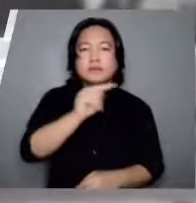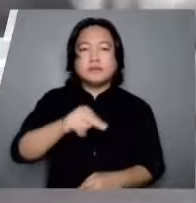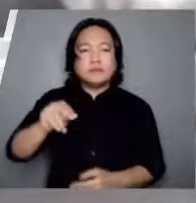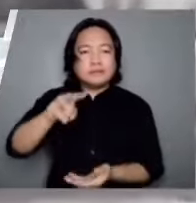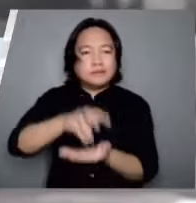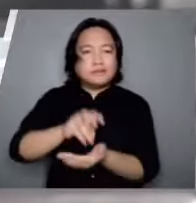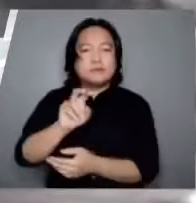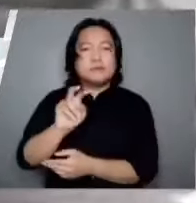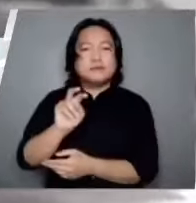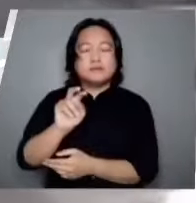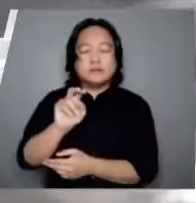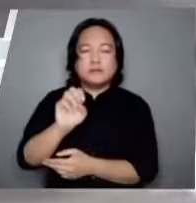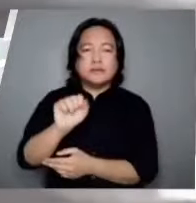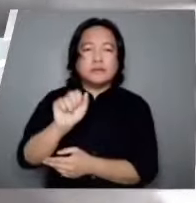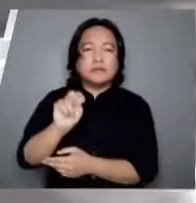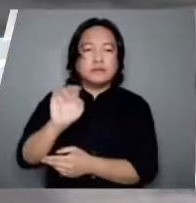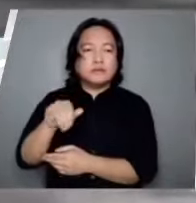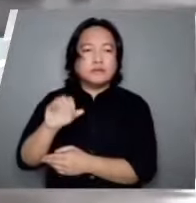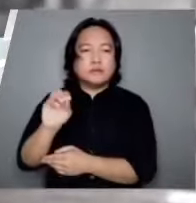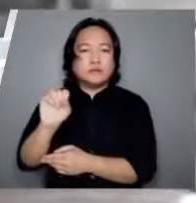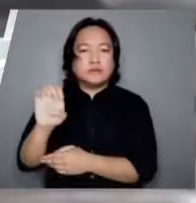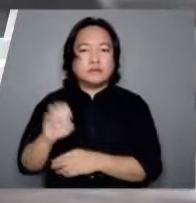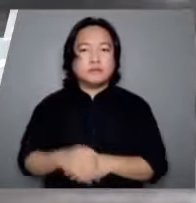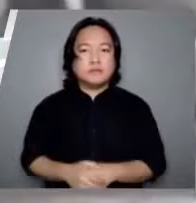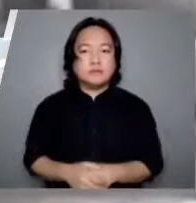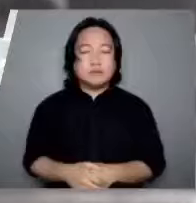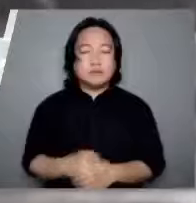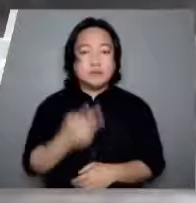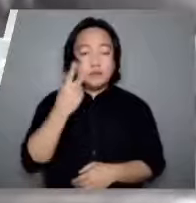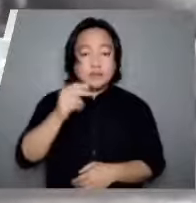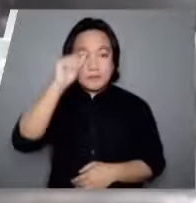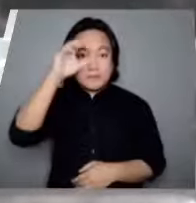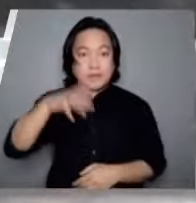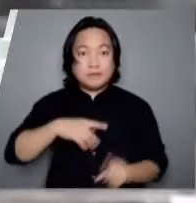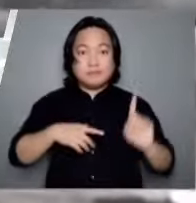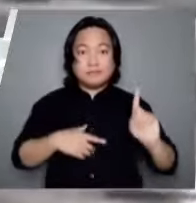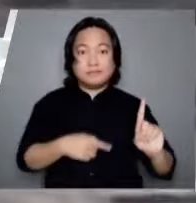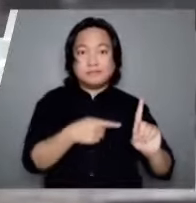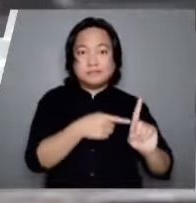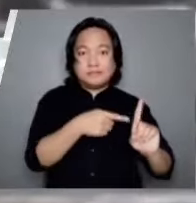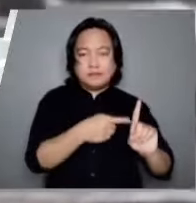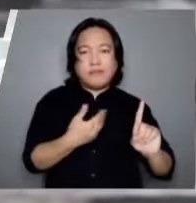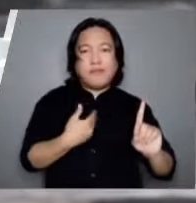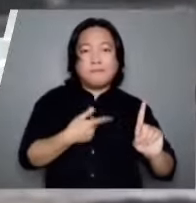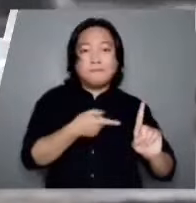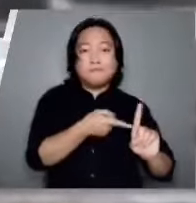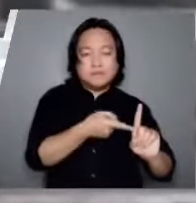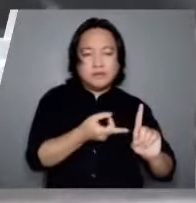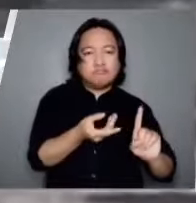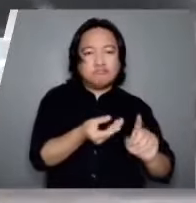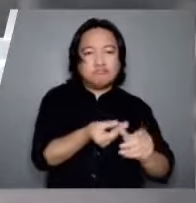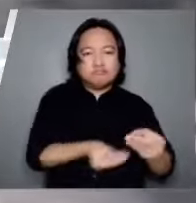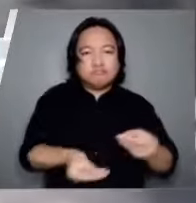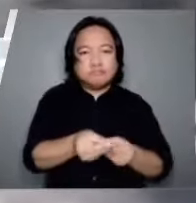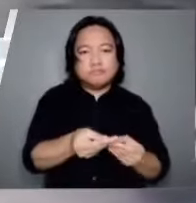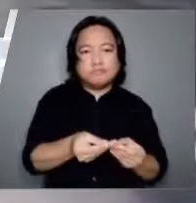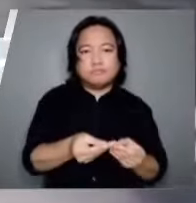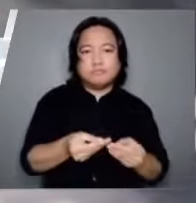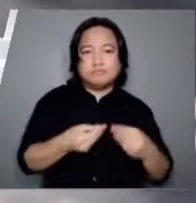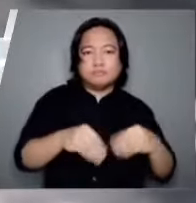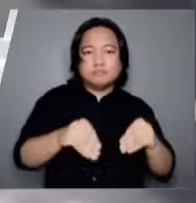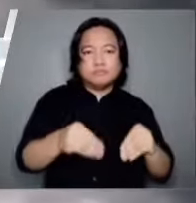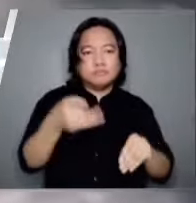Kitang mistulang nakatambay lang sa bangketa ang ilang lalaki. Pero may illegal na pala sila noong transaksyon.